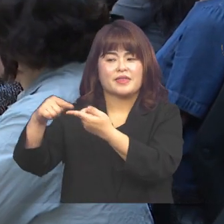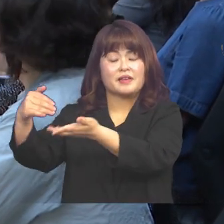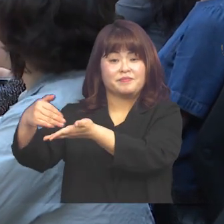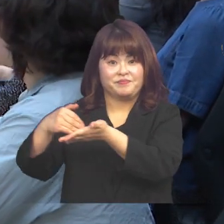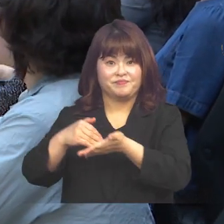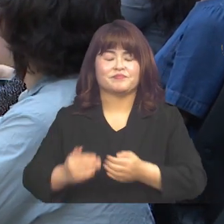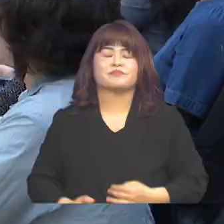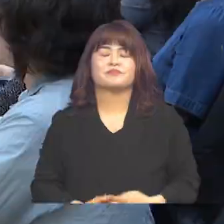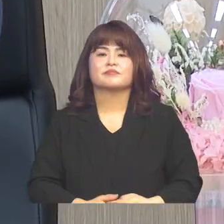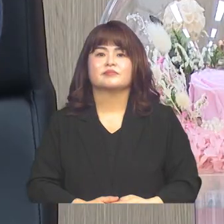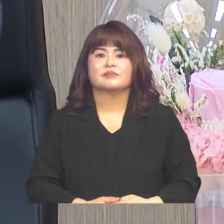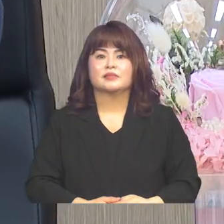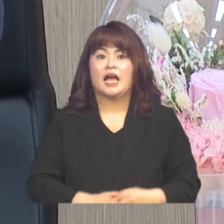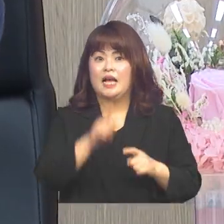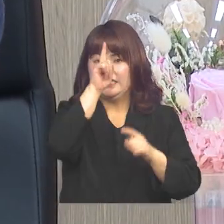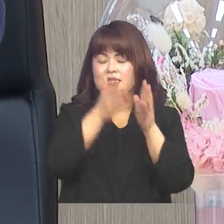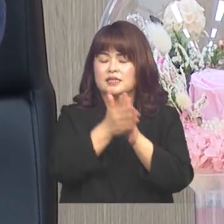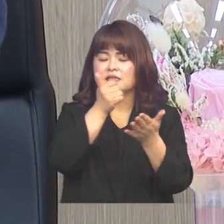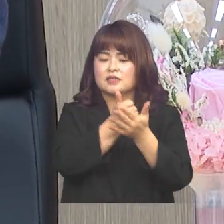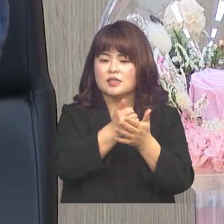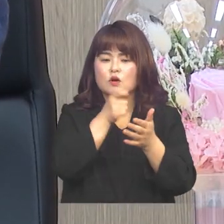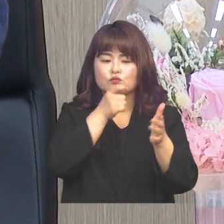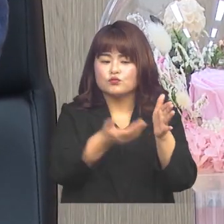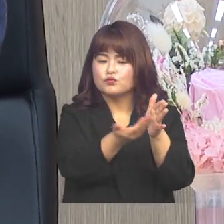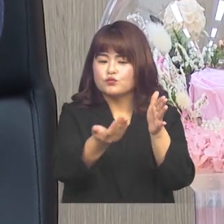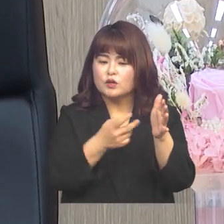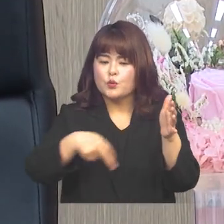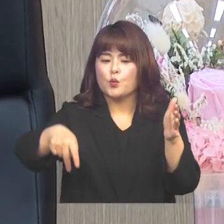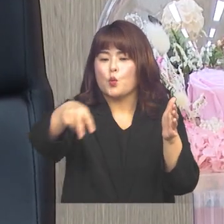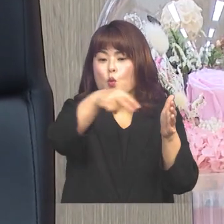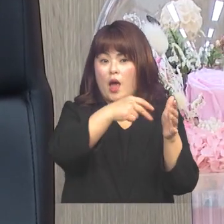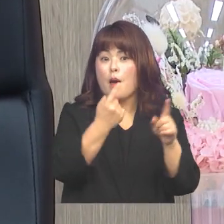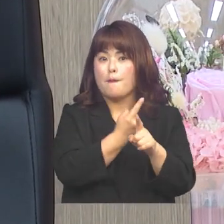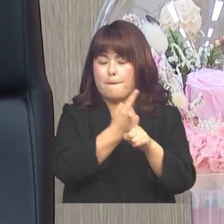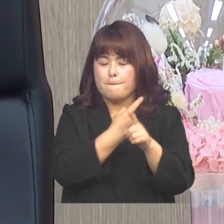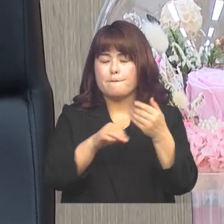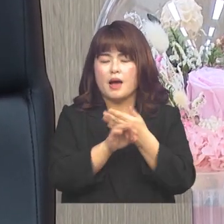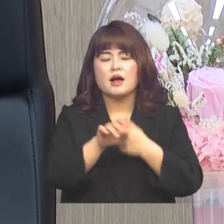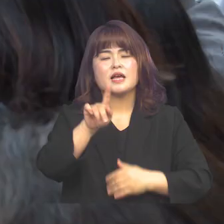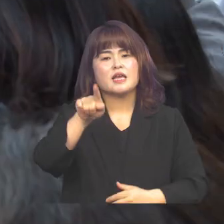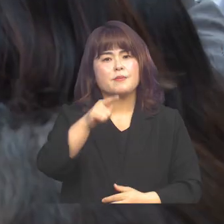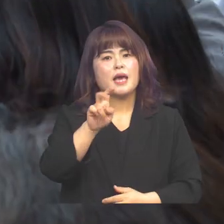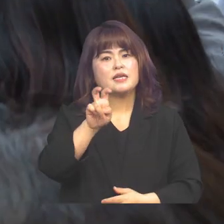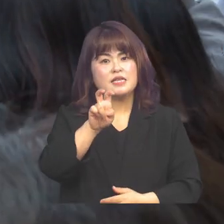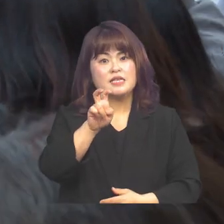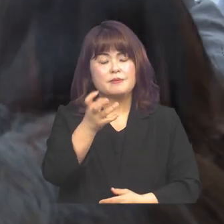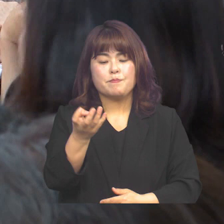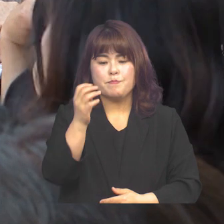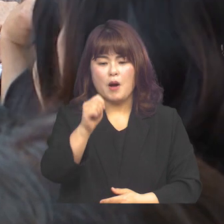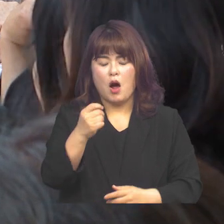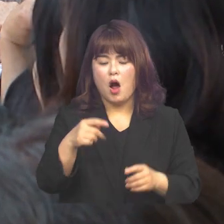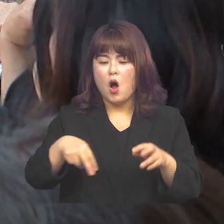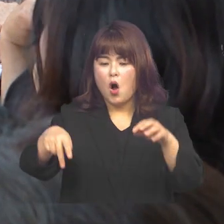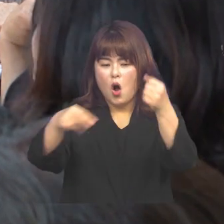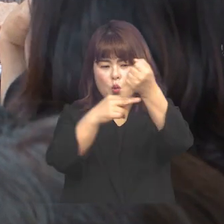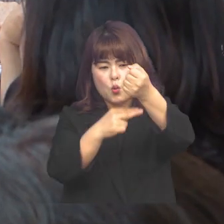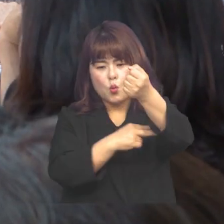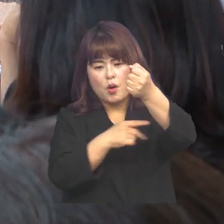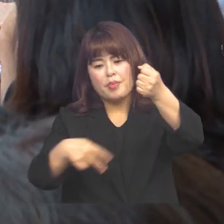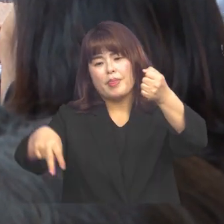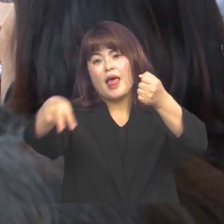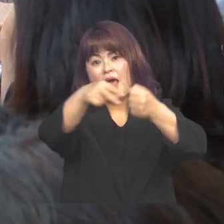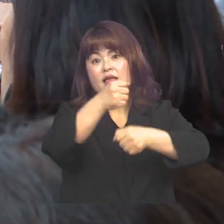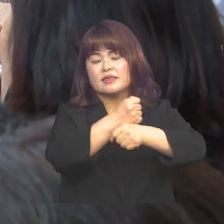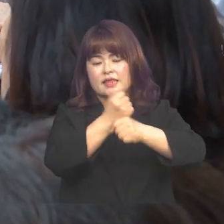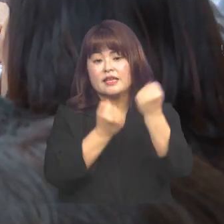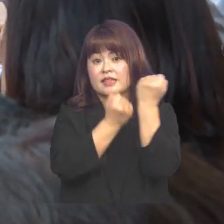대한 의견이 나왔습니다. 이 시장은 기흥호수 둘레길 조성과 더불어 220억 원을 투입해 횡단 보도교를